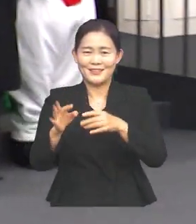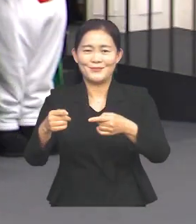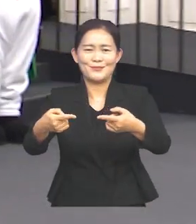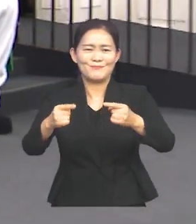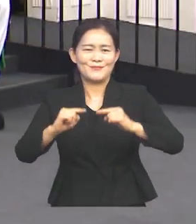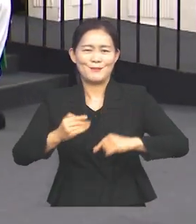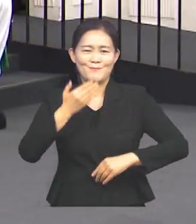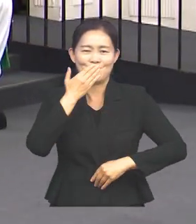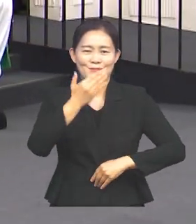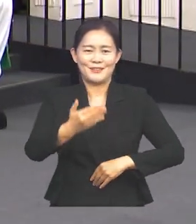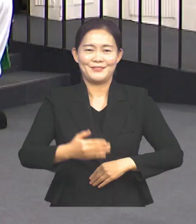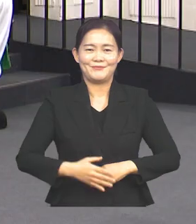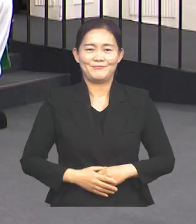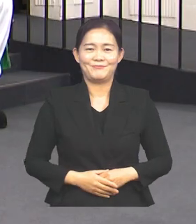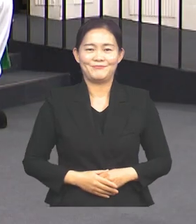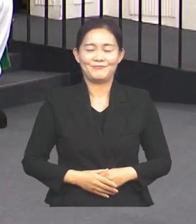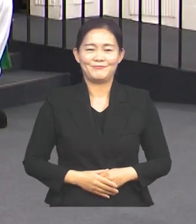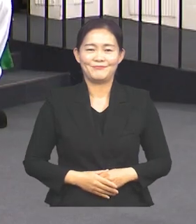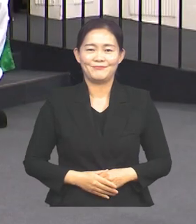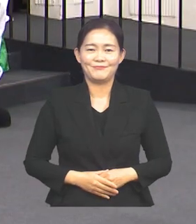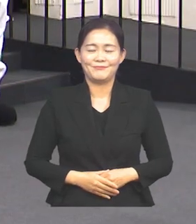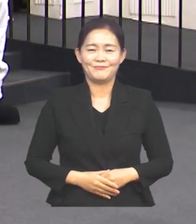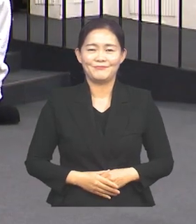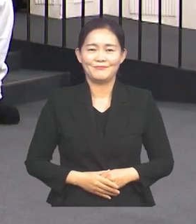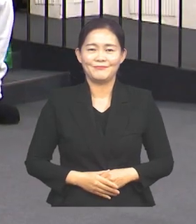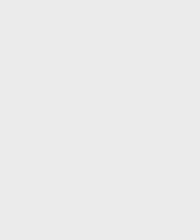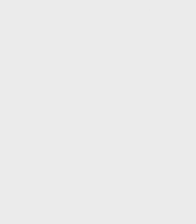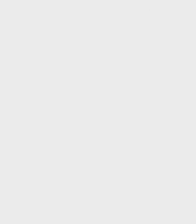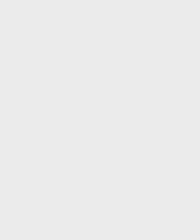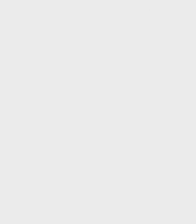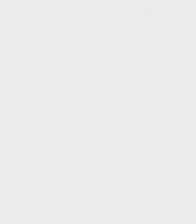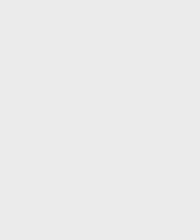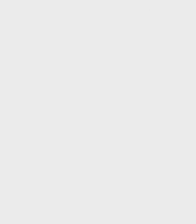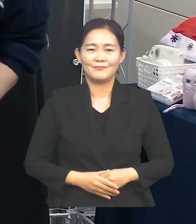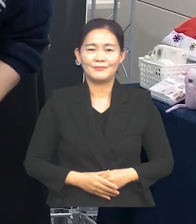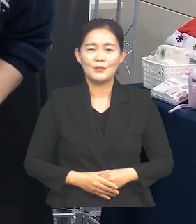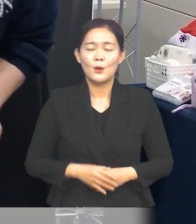손쉽게 기부 활동에 동참할 수 있습니다.